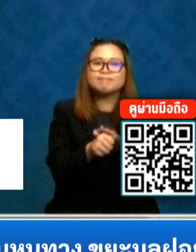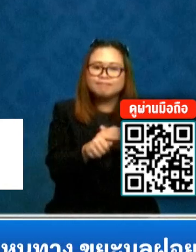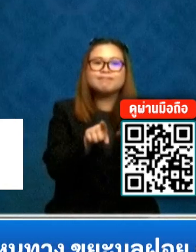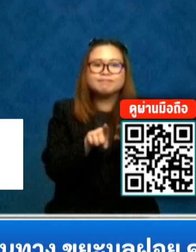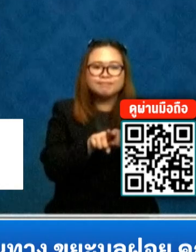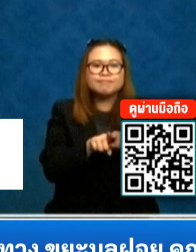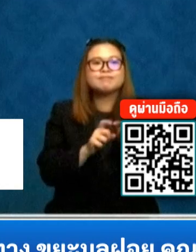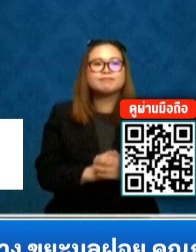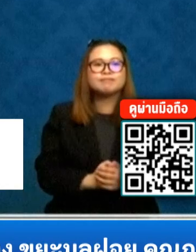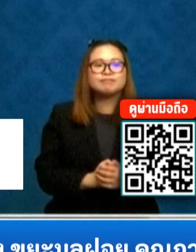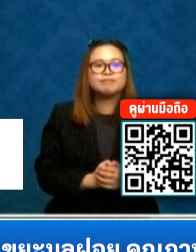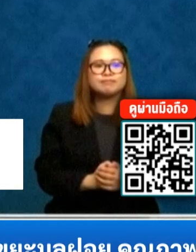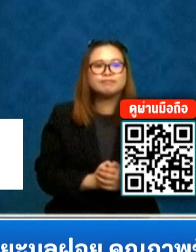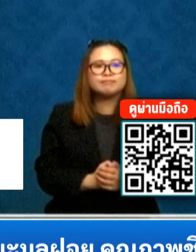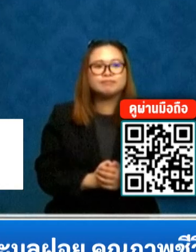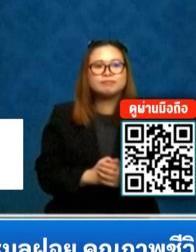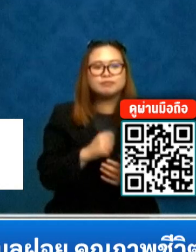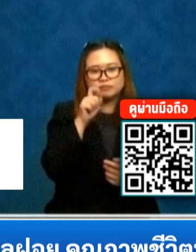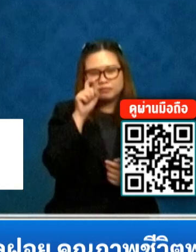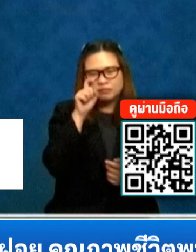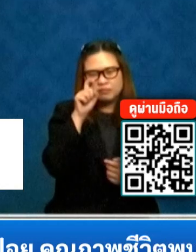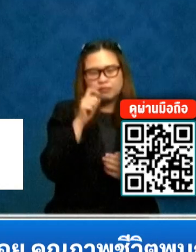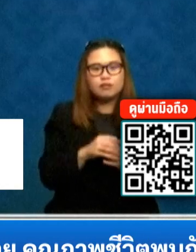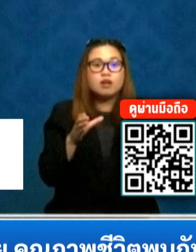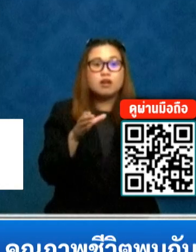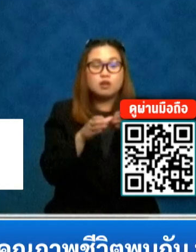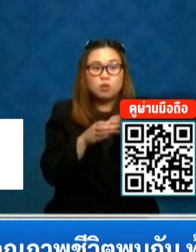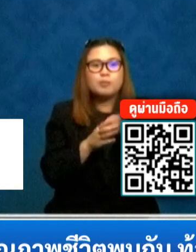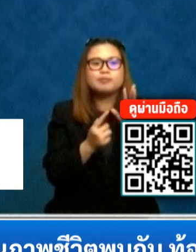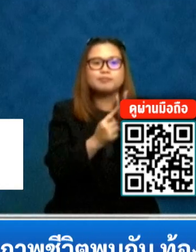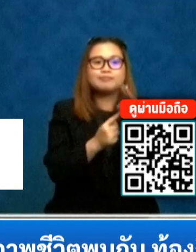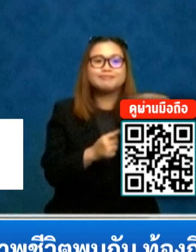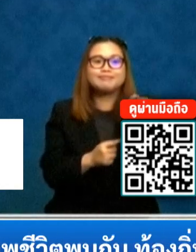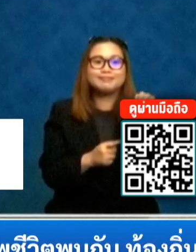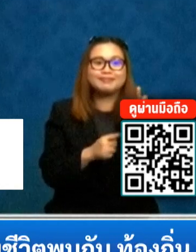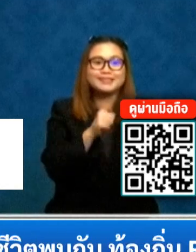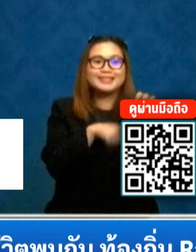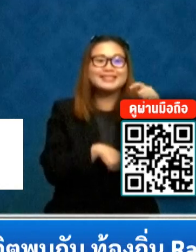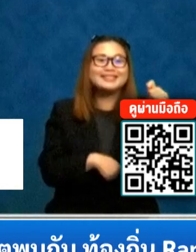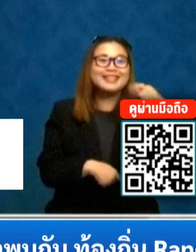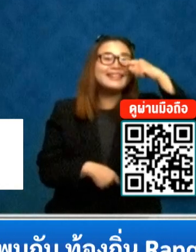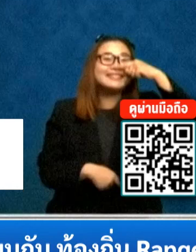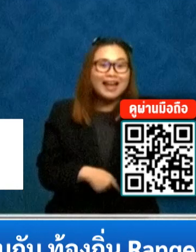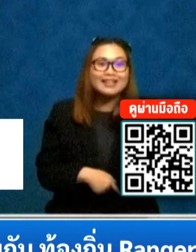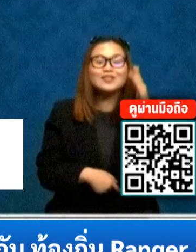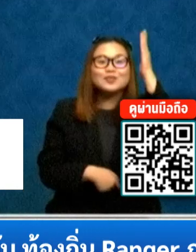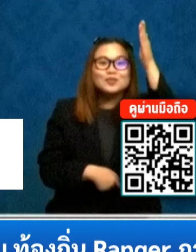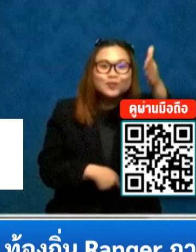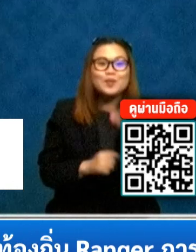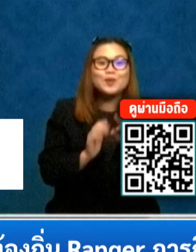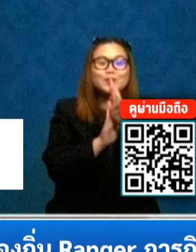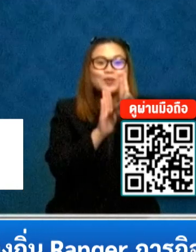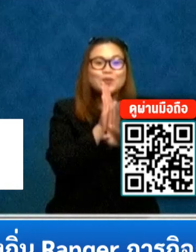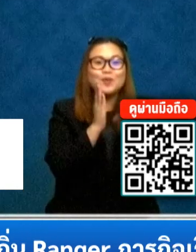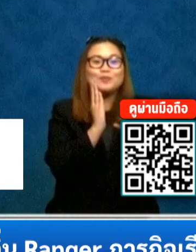มีโดยเฉพาะมีท่านสมาชิกจากพรรคเพื่อไทยได้บอกว่าอีกหน่อยต้องมีดิจิทัลไอดีโครงการบัตร